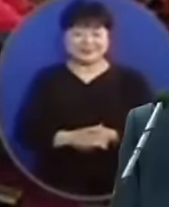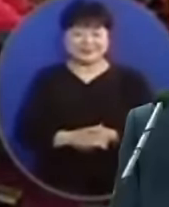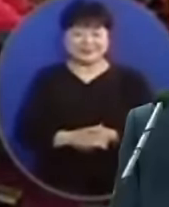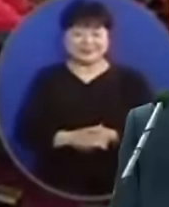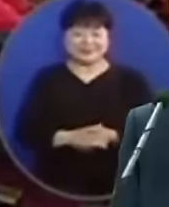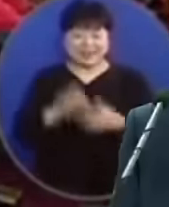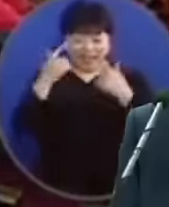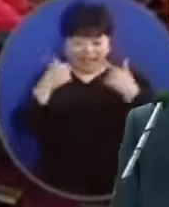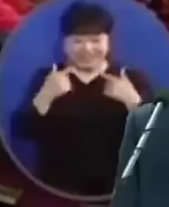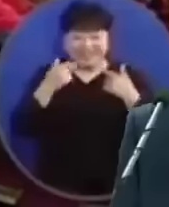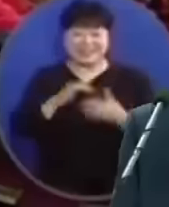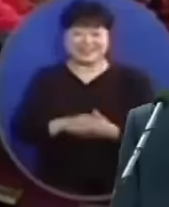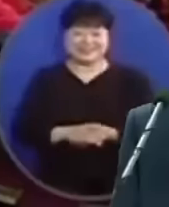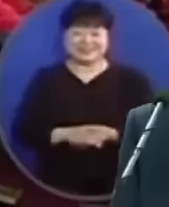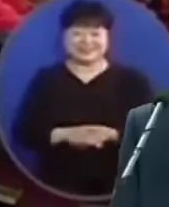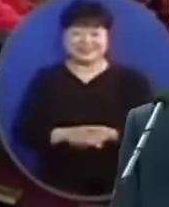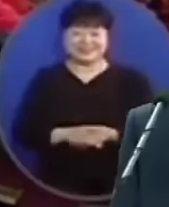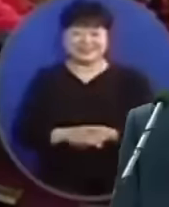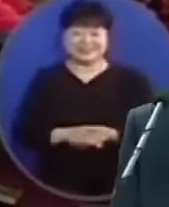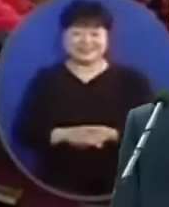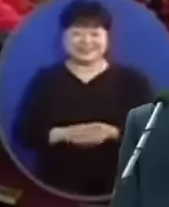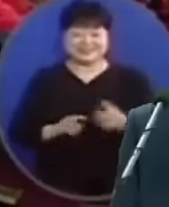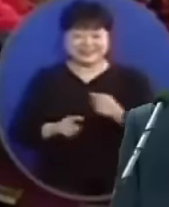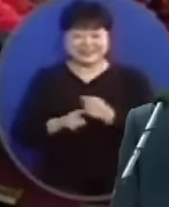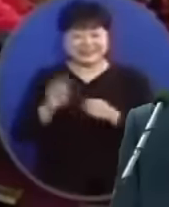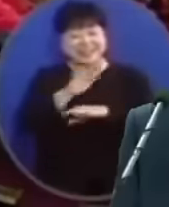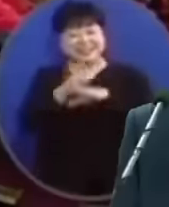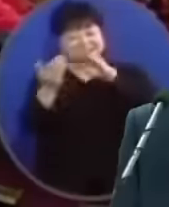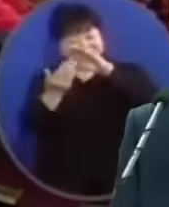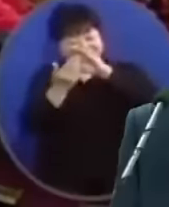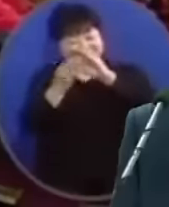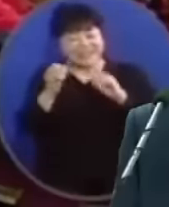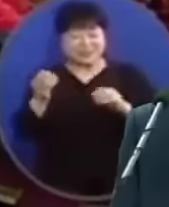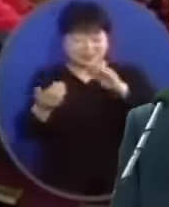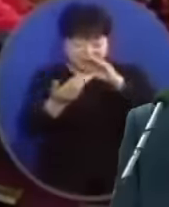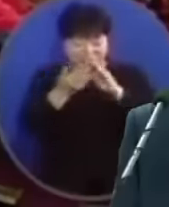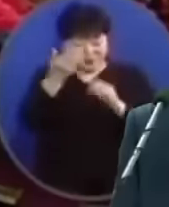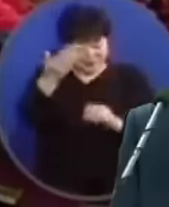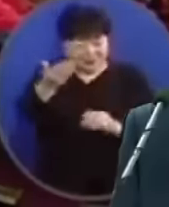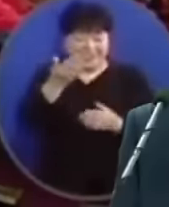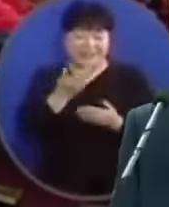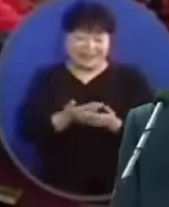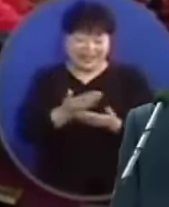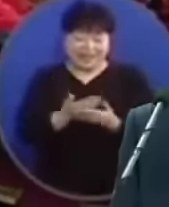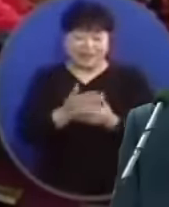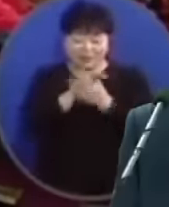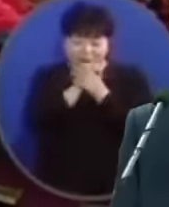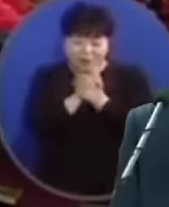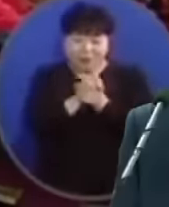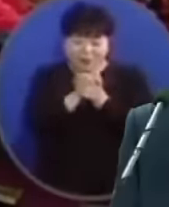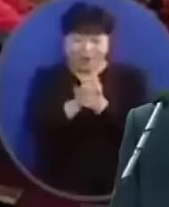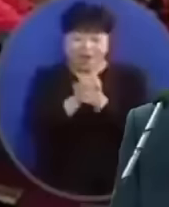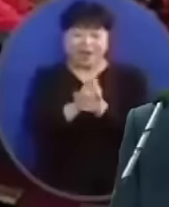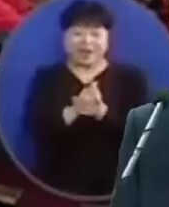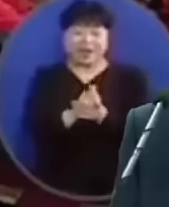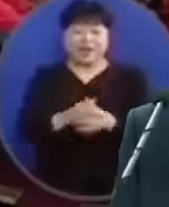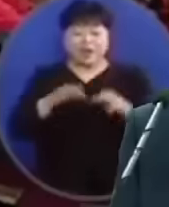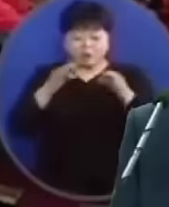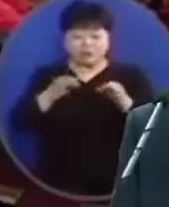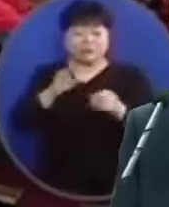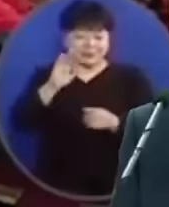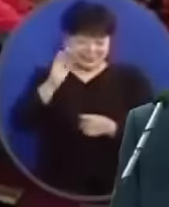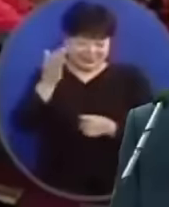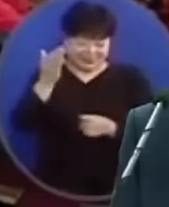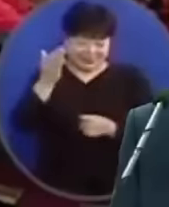우리는 항상 뜻이 하늘에서 이루어 같이 땅에서 이루어져야 달라고 하나님께 기도하고 간구하고 부르짖어야 되는